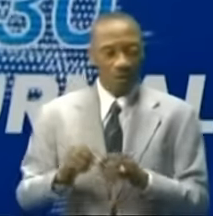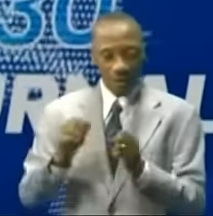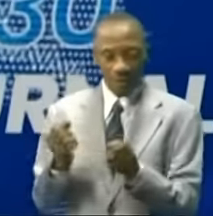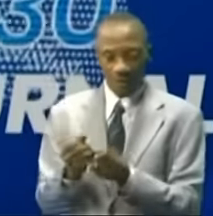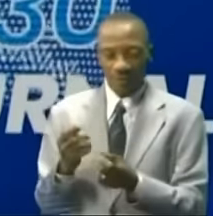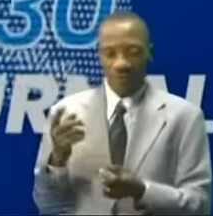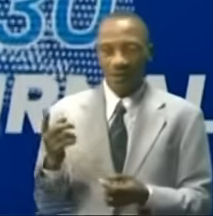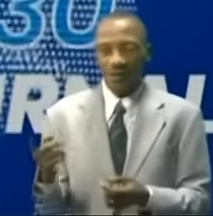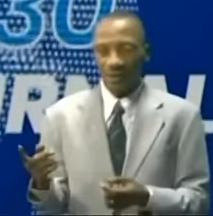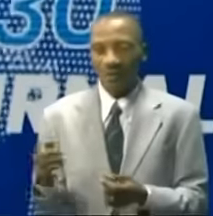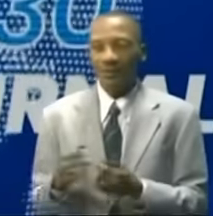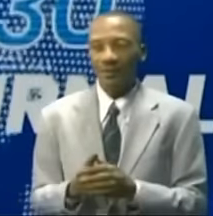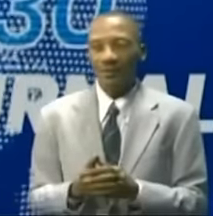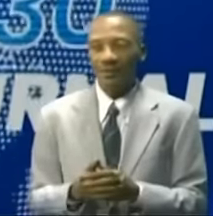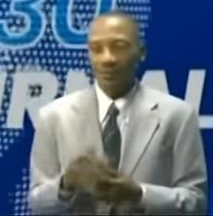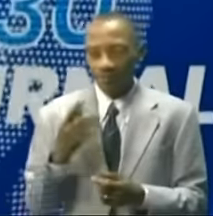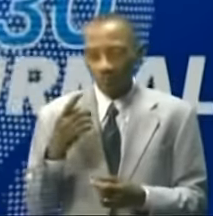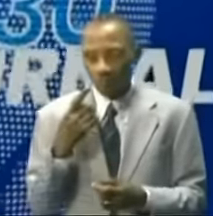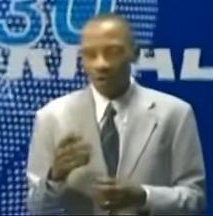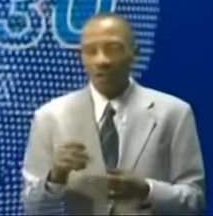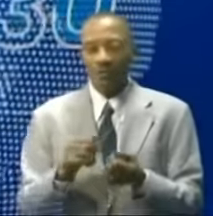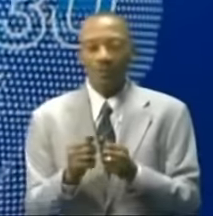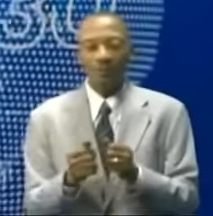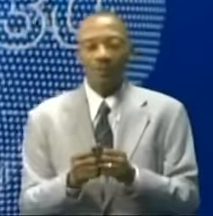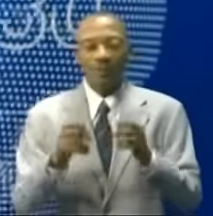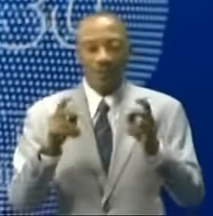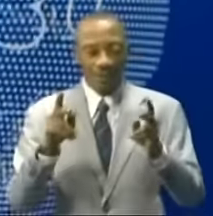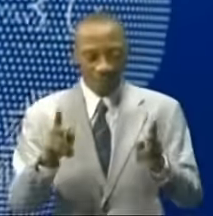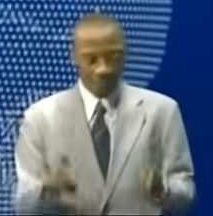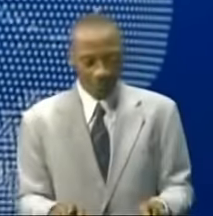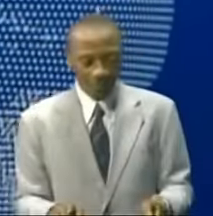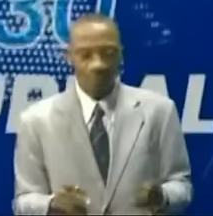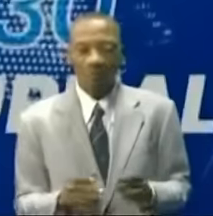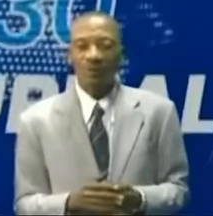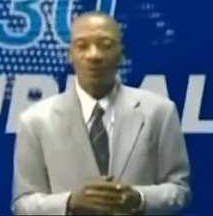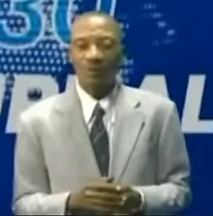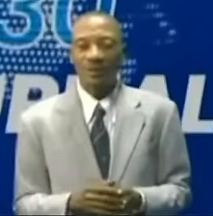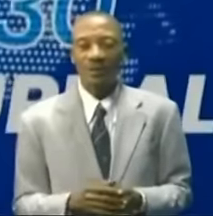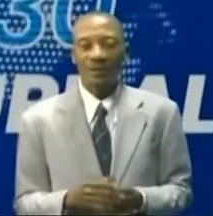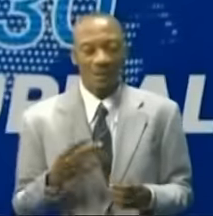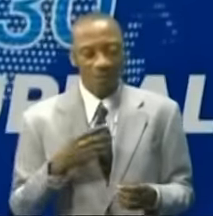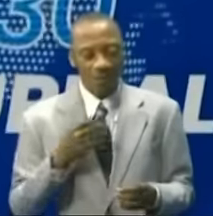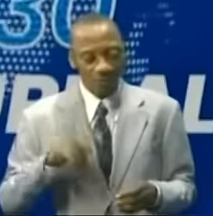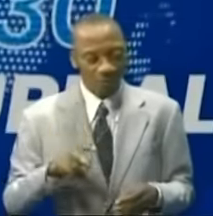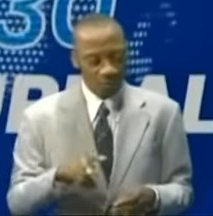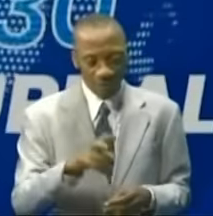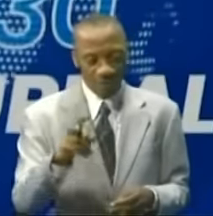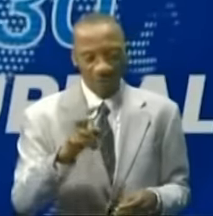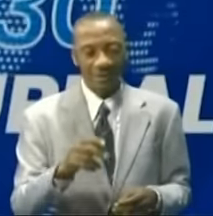dans un premier temps des personnes contaminées ainsi que de leurs proches. Madame, Monsieur, bonjour.